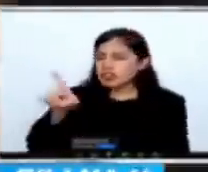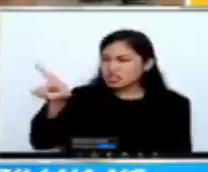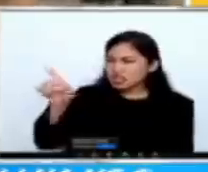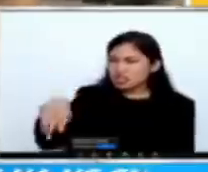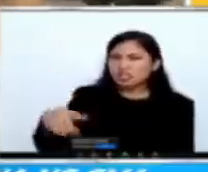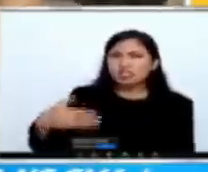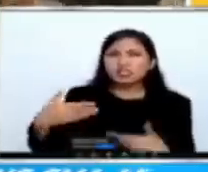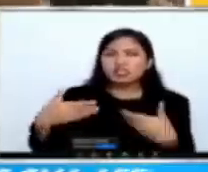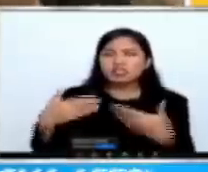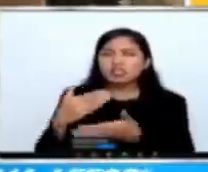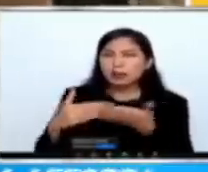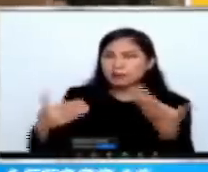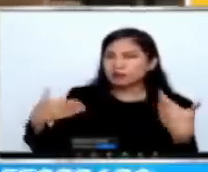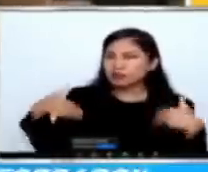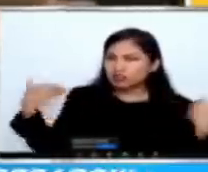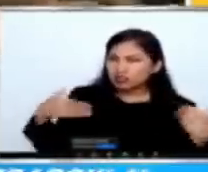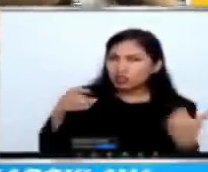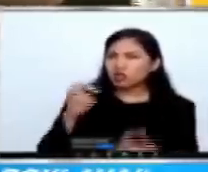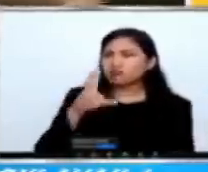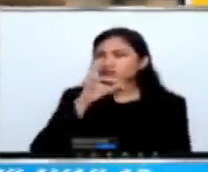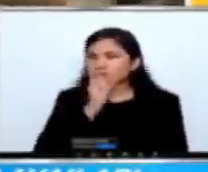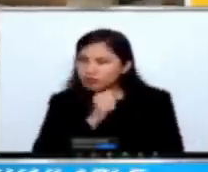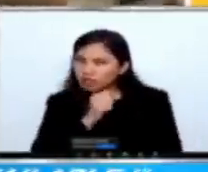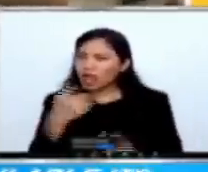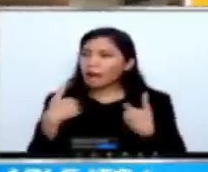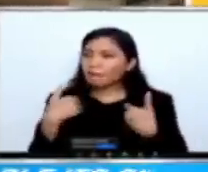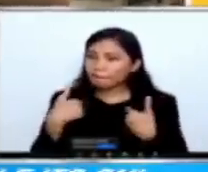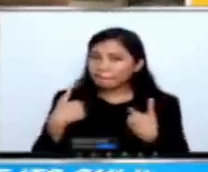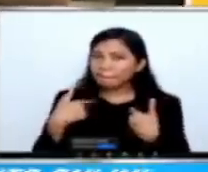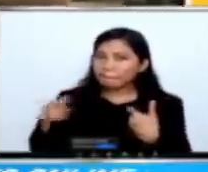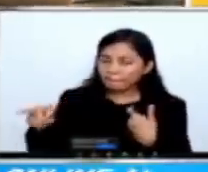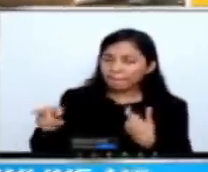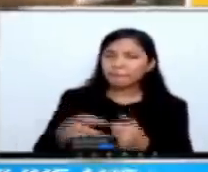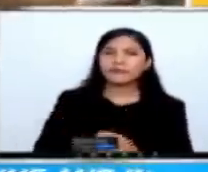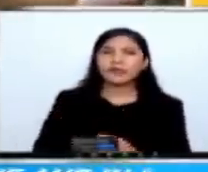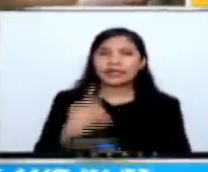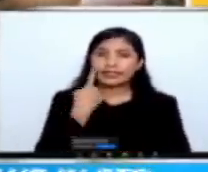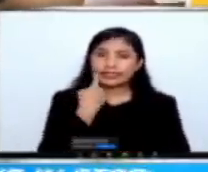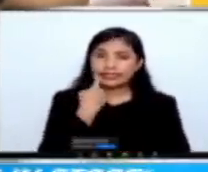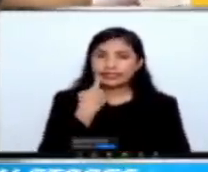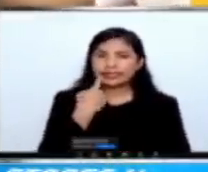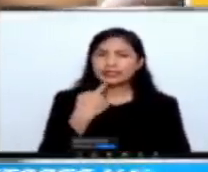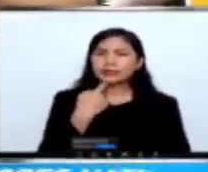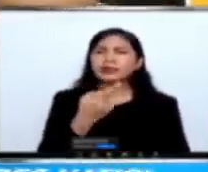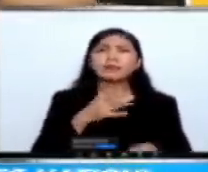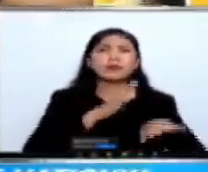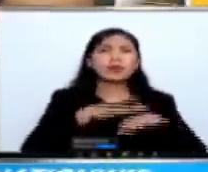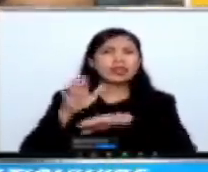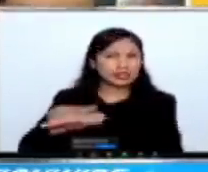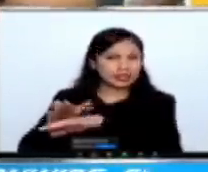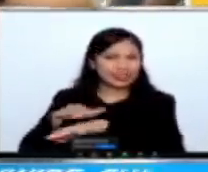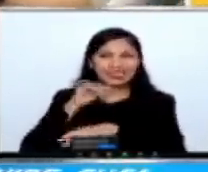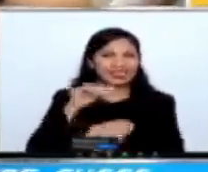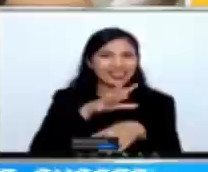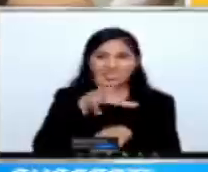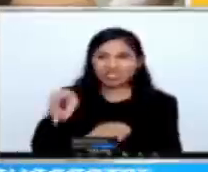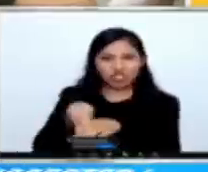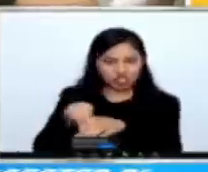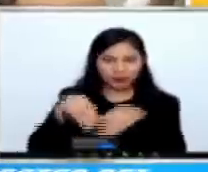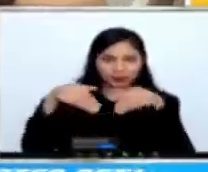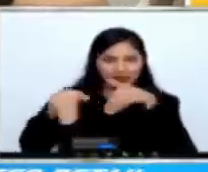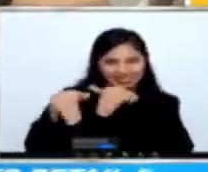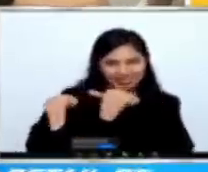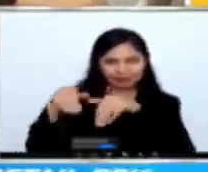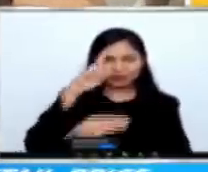wala na bang makikita dyan? Nabanggit nga na yung in-interview na merong pinagsabihan sila na huwag nang sumama dahil nga sa COVID-19. At meron bang mga naninita